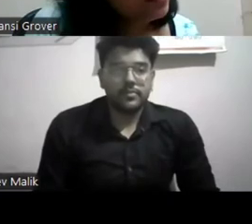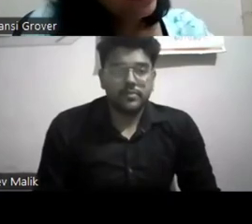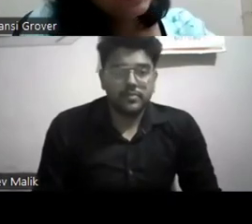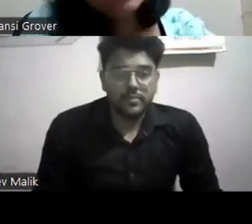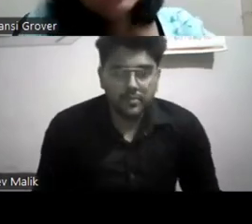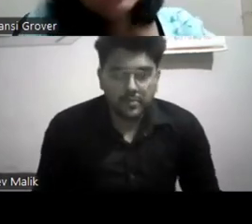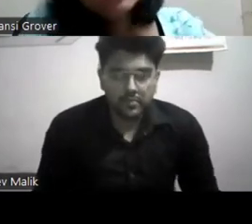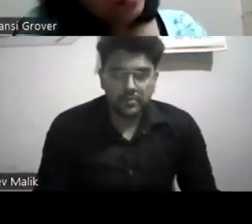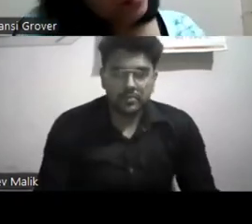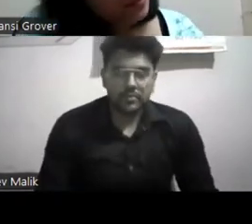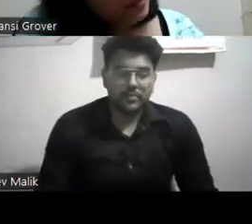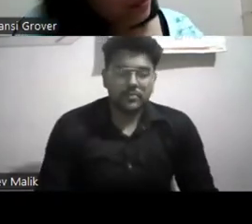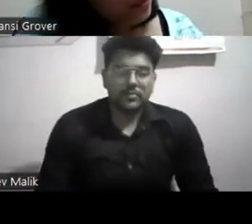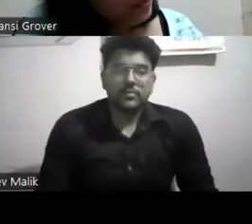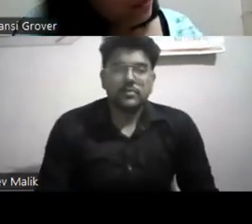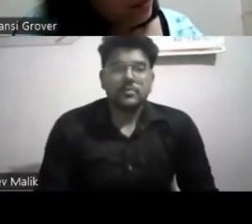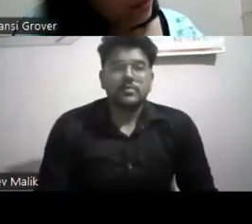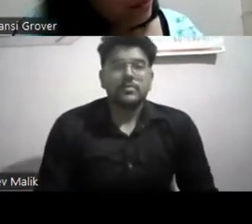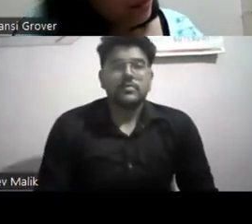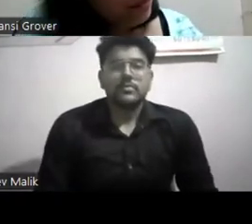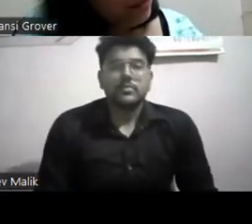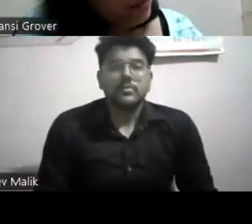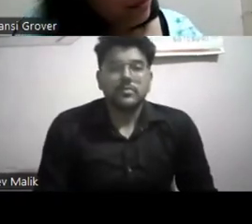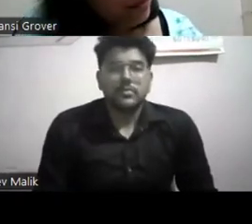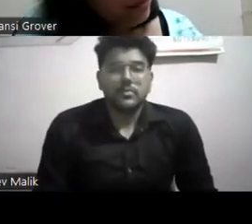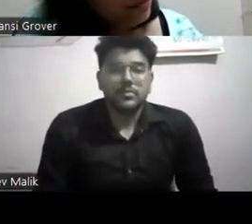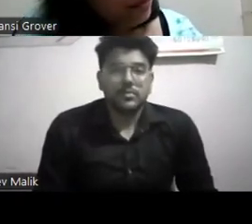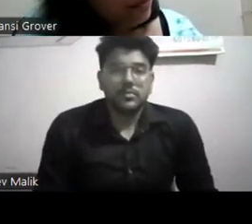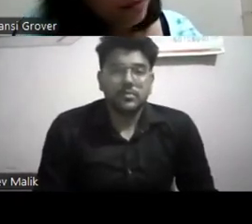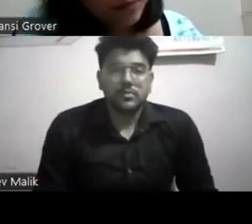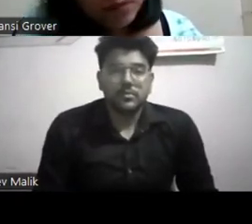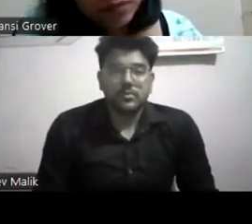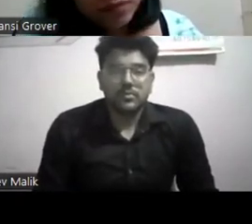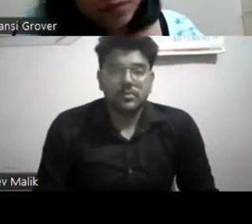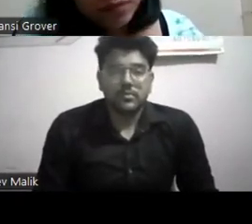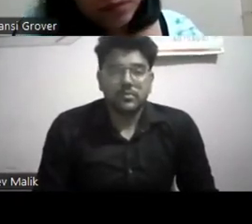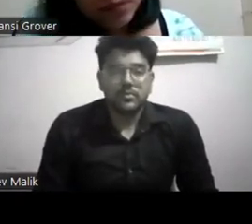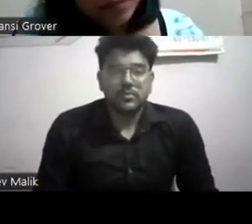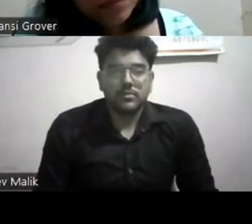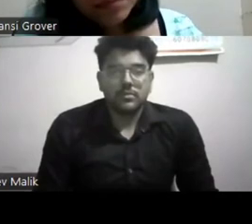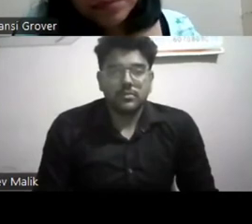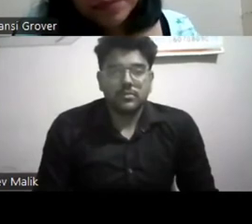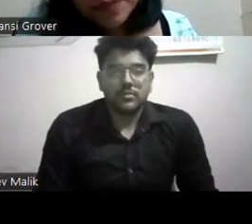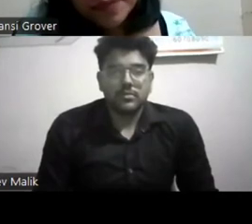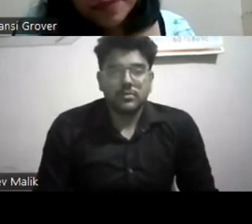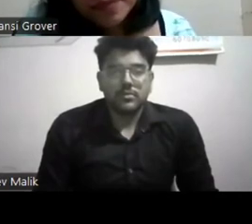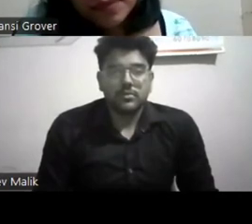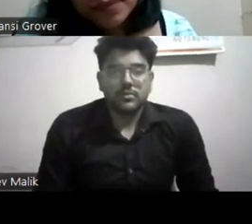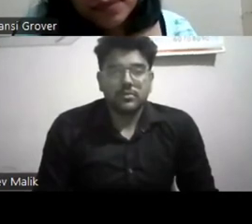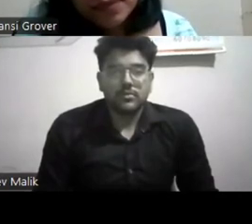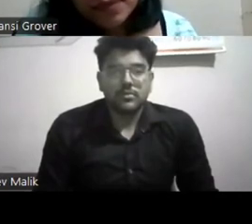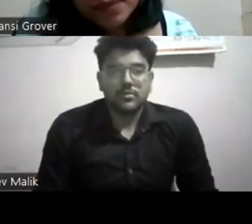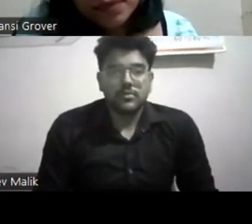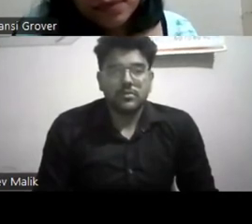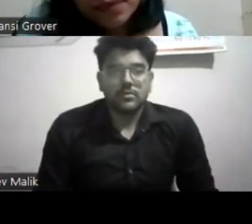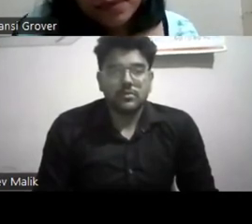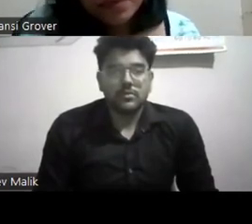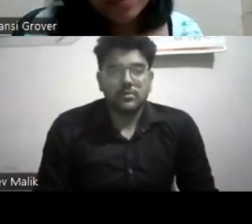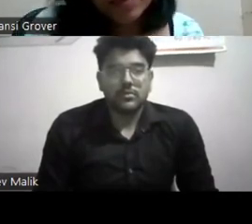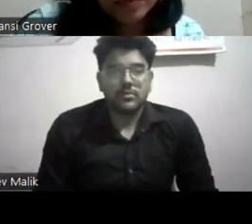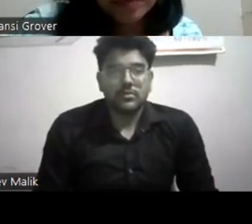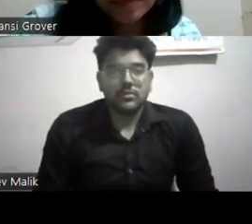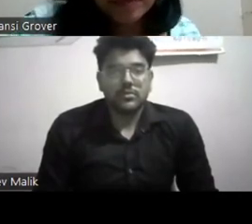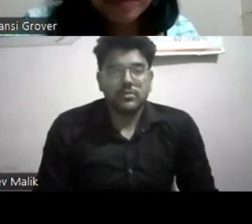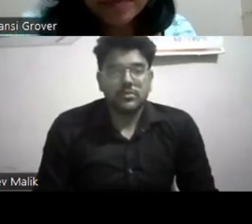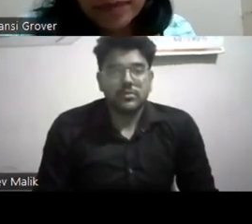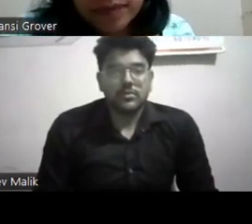न हुस्न था न जवानी बस मांस का एक शरीर जिसे अपने सुध न थे हड्डियों का एक